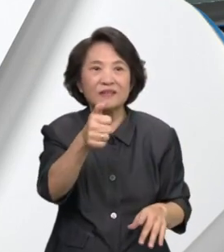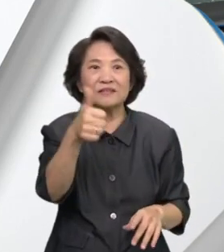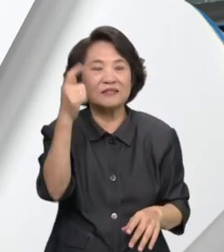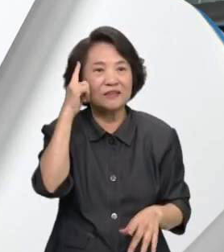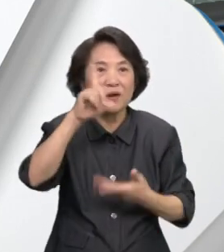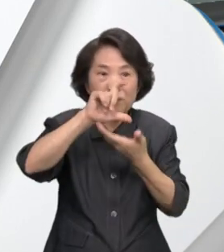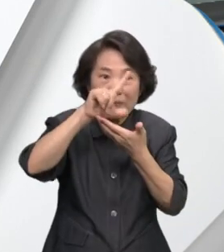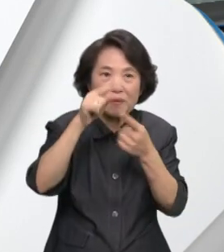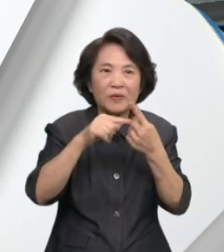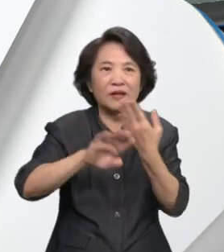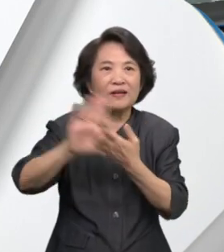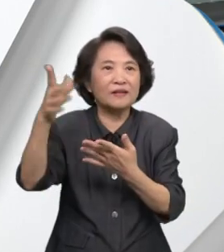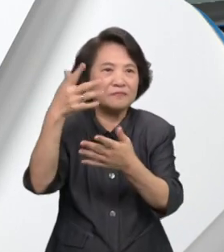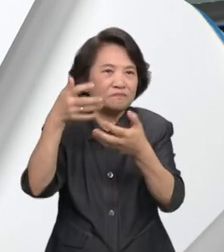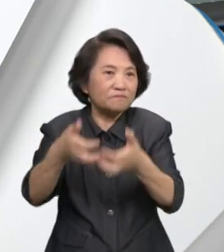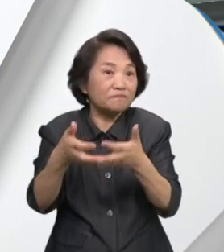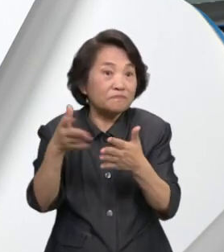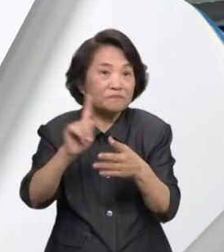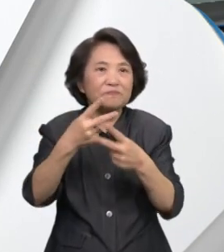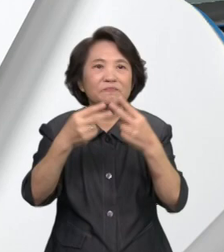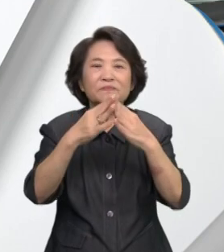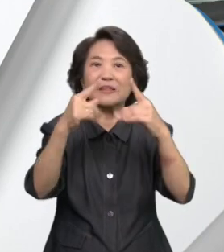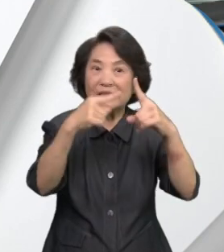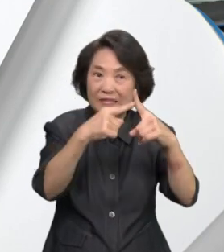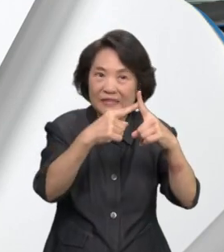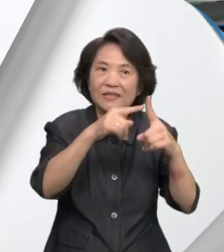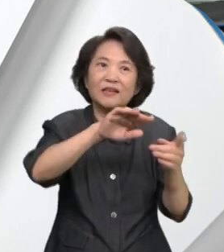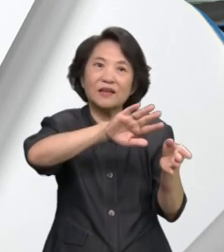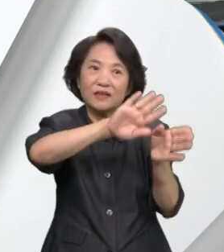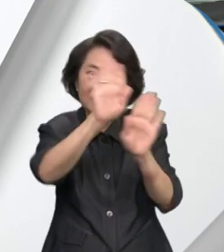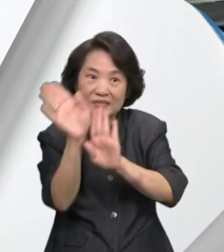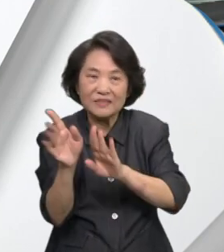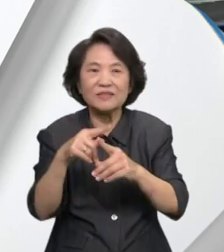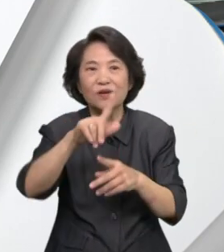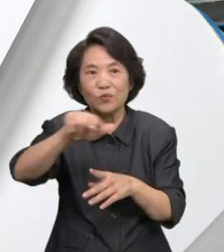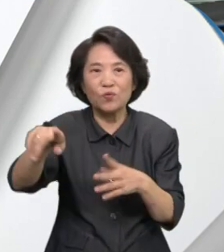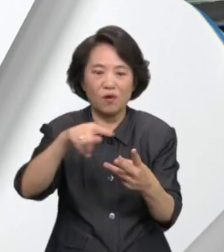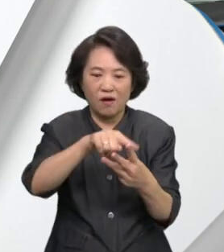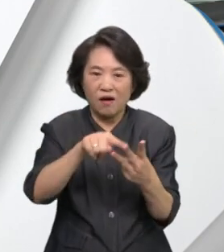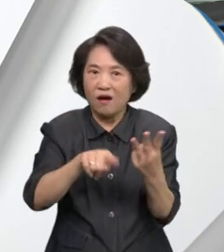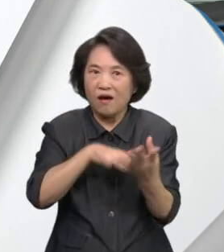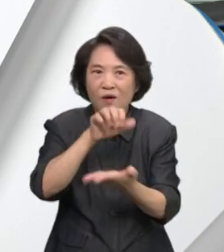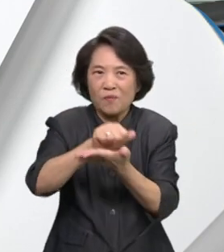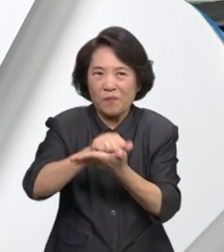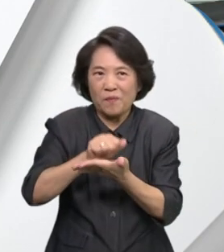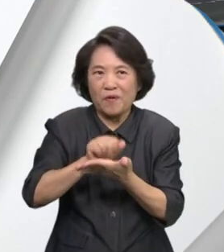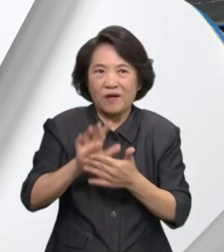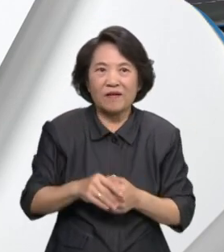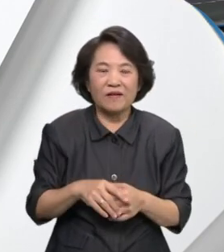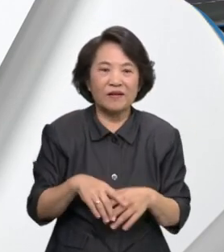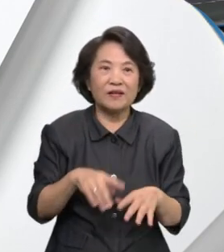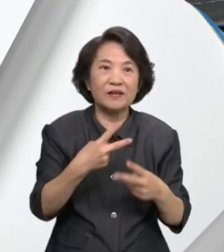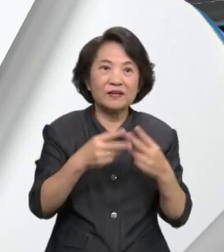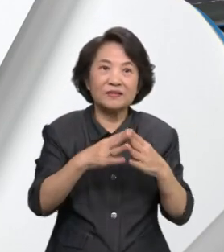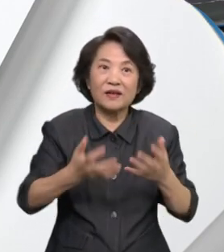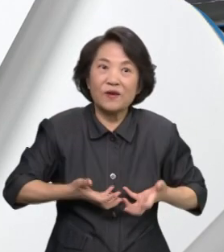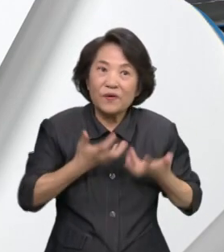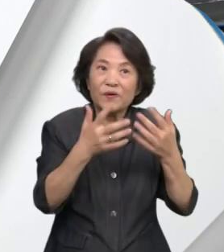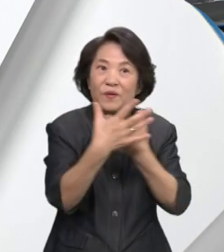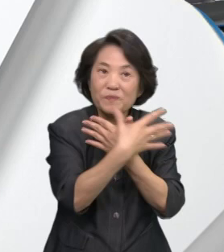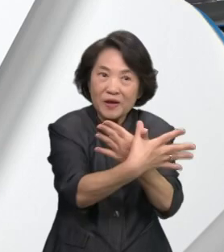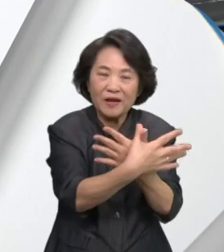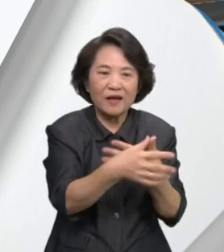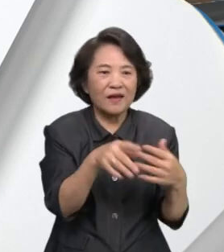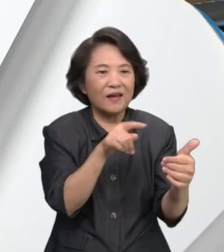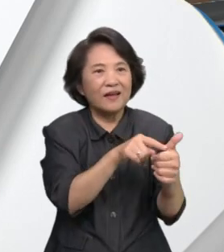账，也记录众多重要嘅客家人文客家相关嘅建设。昨天拿到客家贡献奖，对